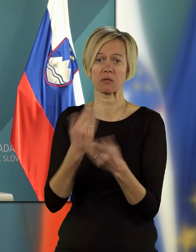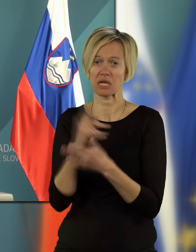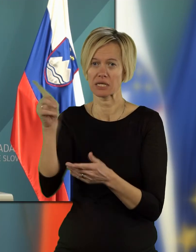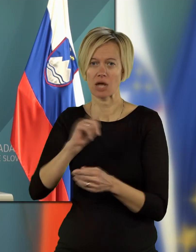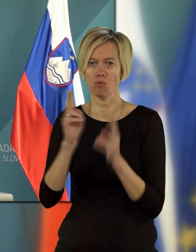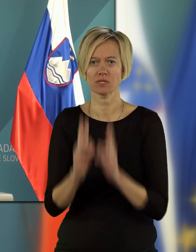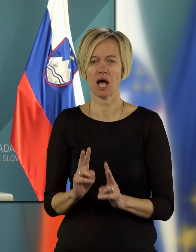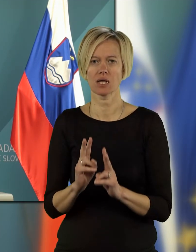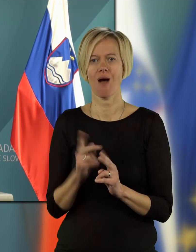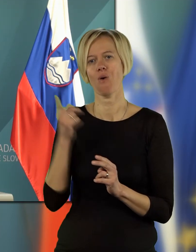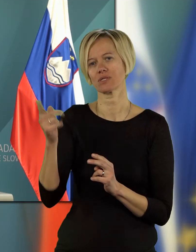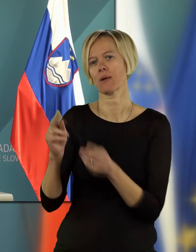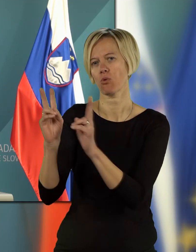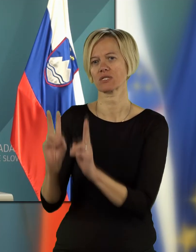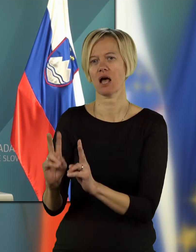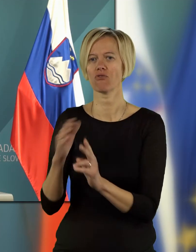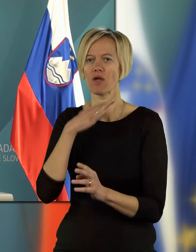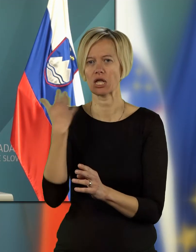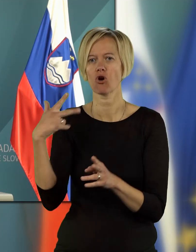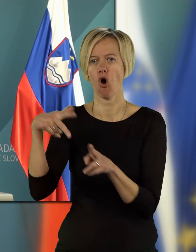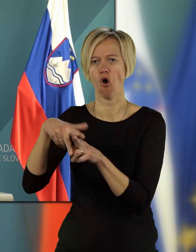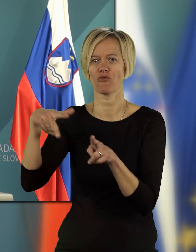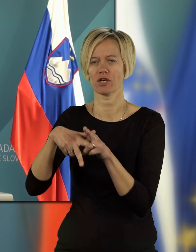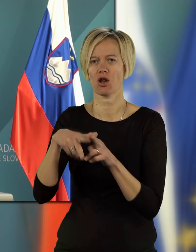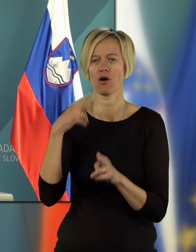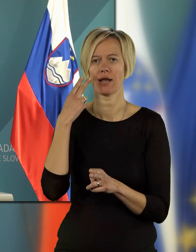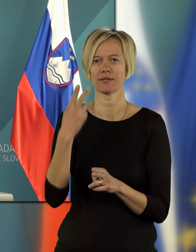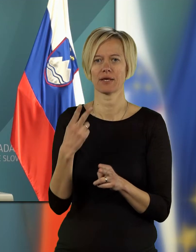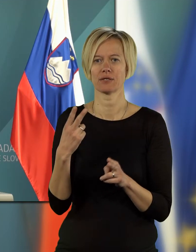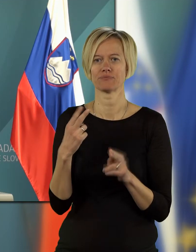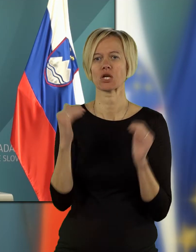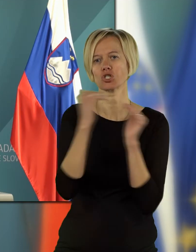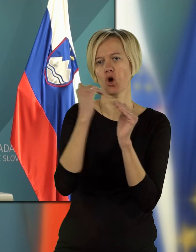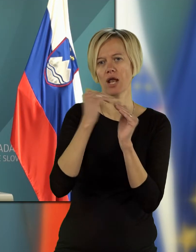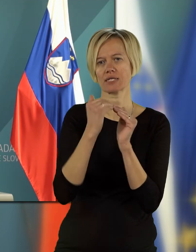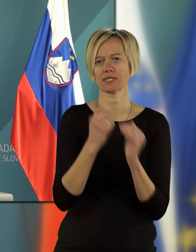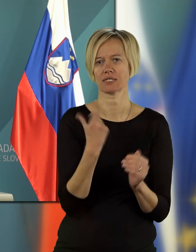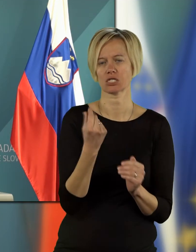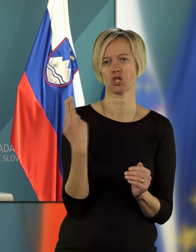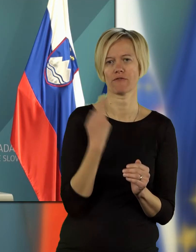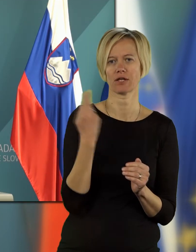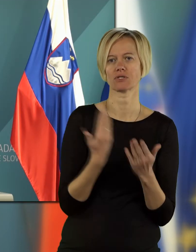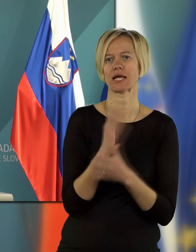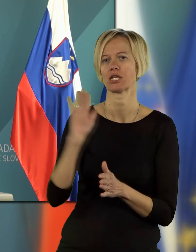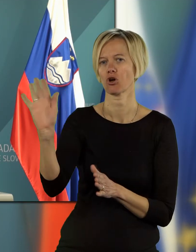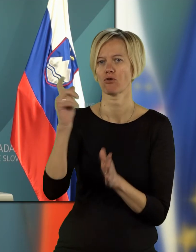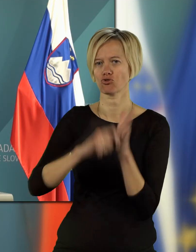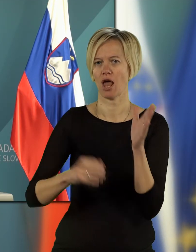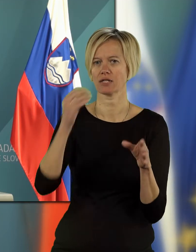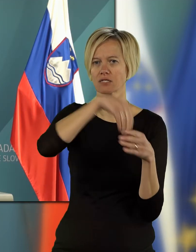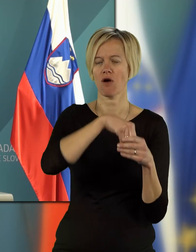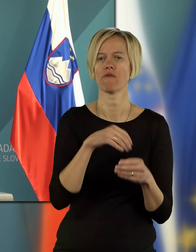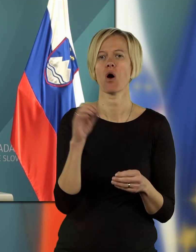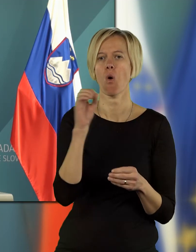ne obstaja, si tudi postavil visoko oviro glede soglasja Slovenije za